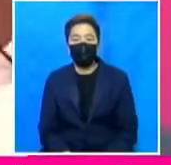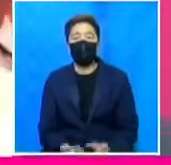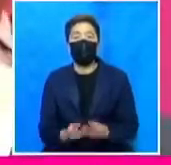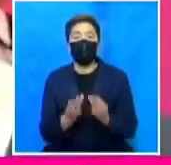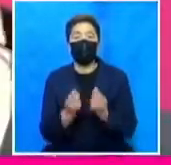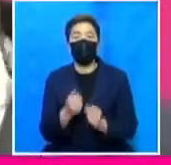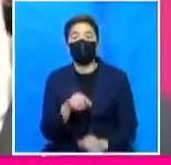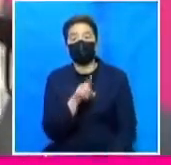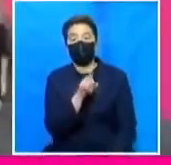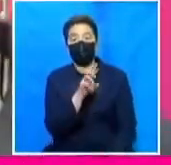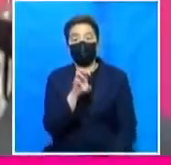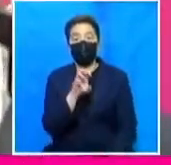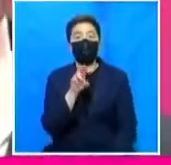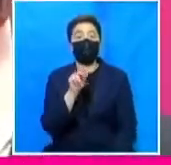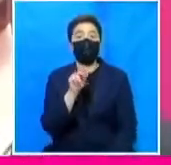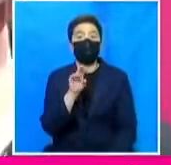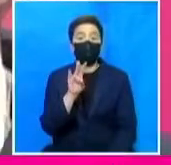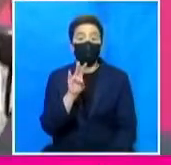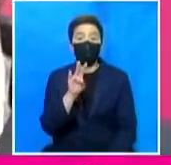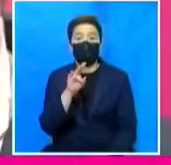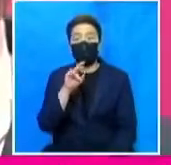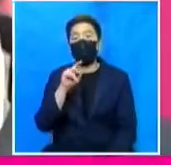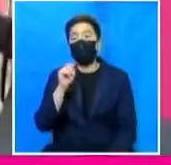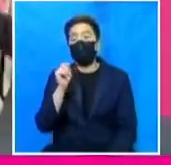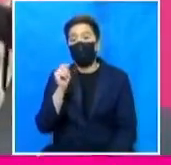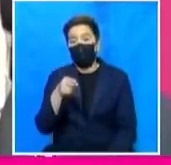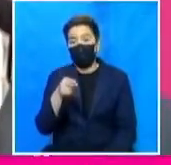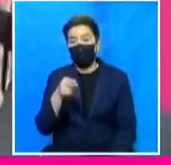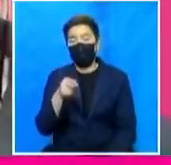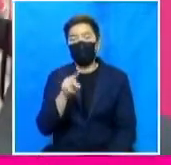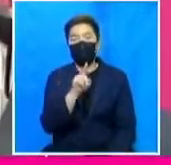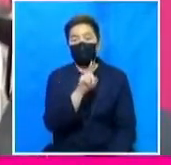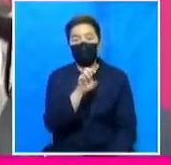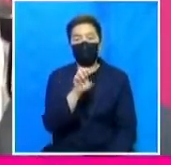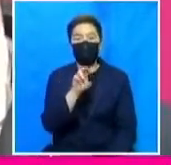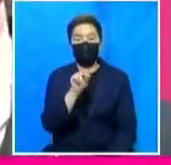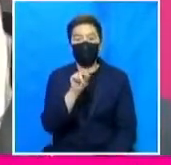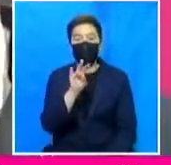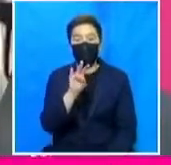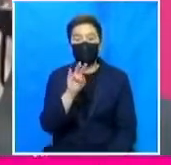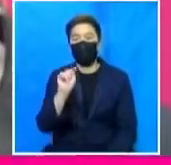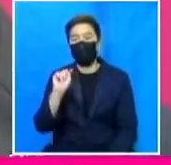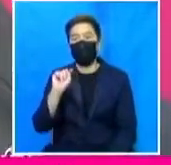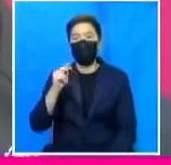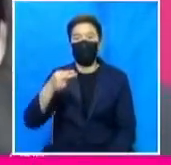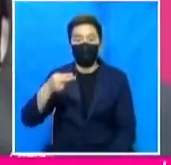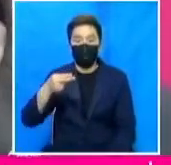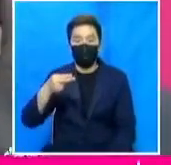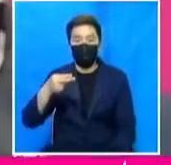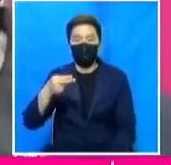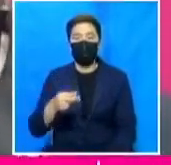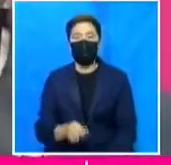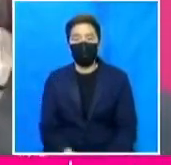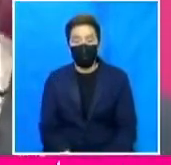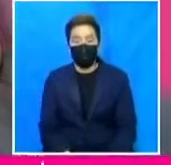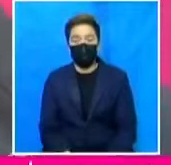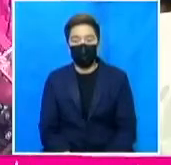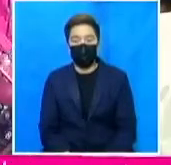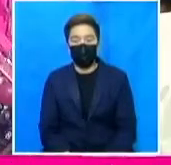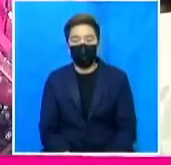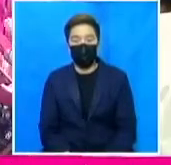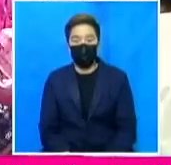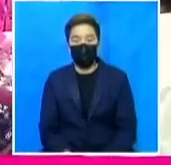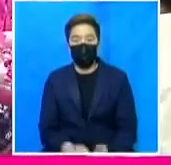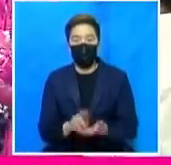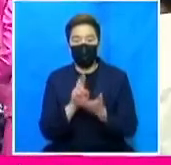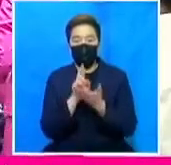ได้งวดที่137หมวดอักษรททหารงวดที่137หมวดอักษรททหารจะ